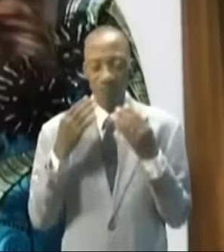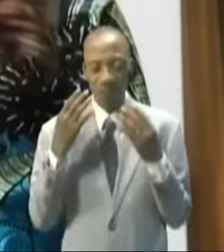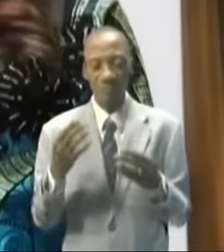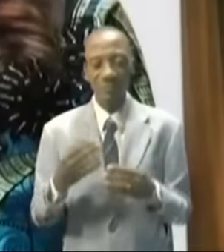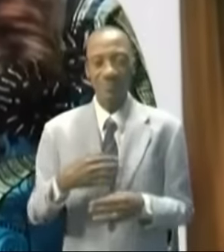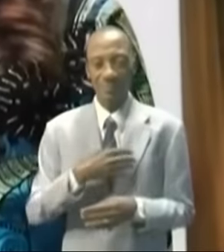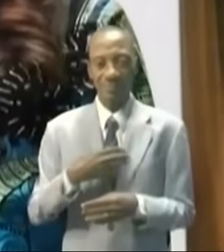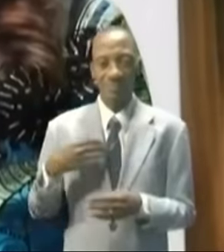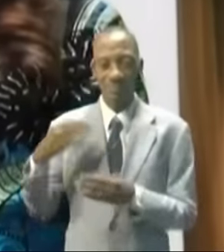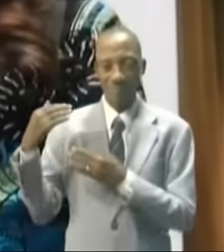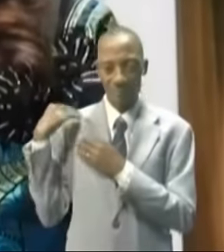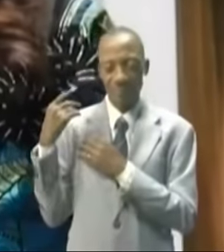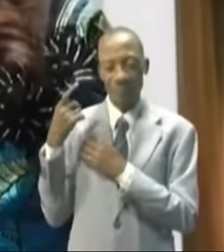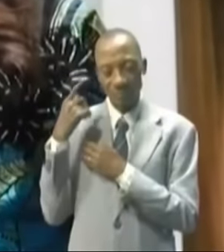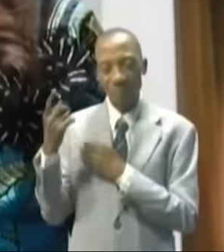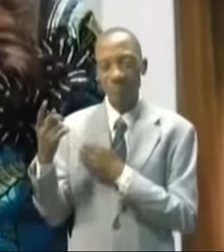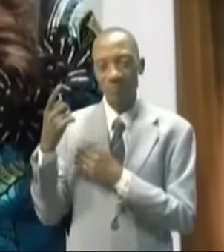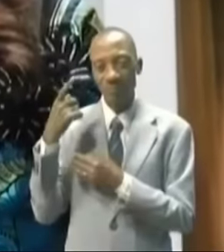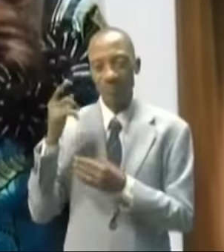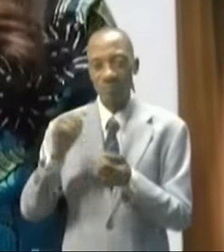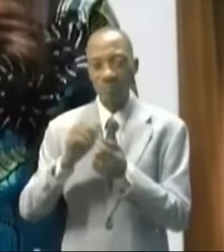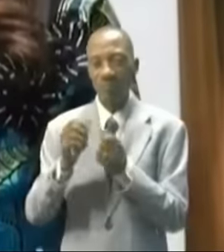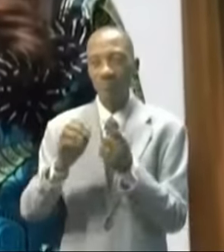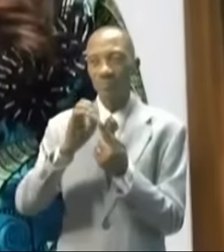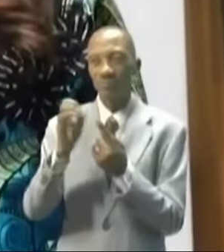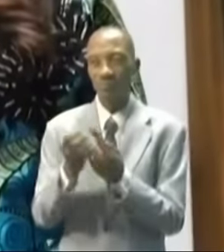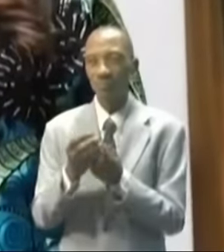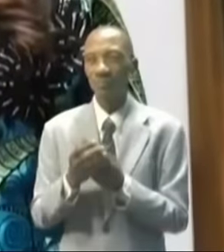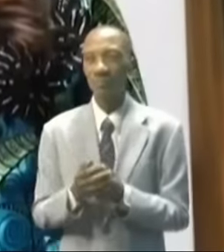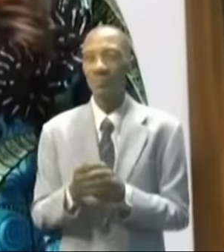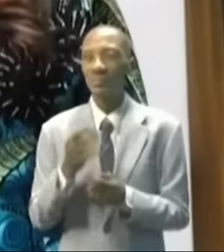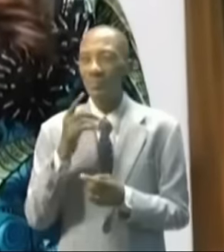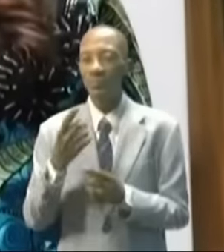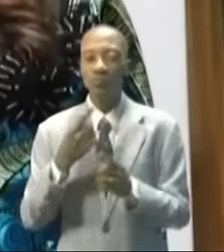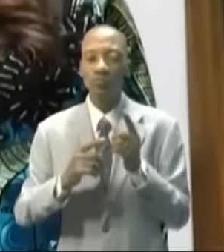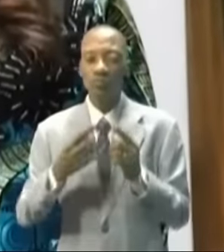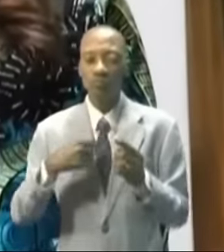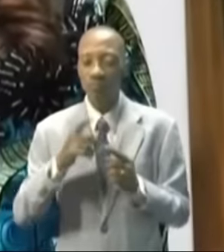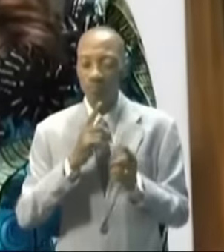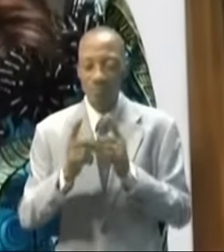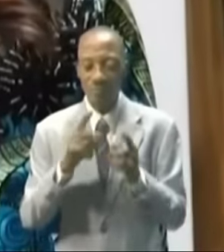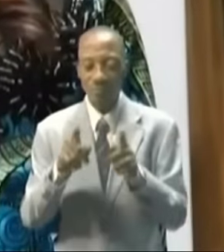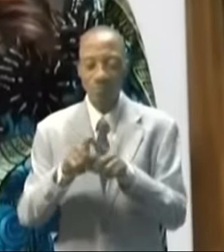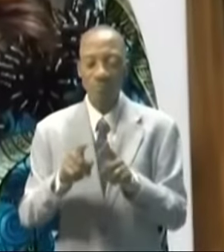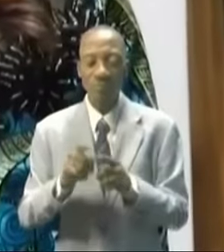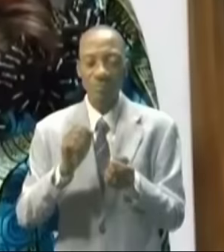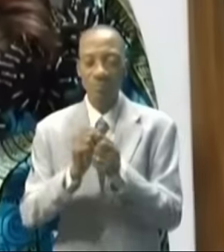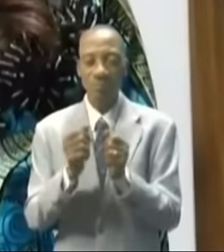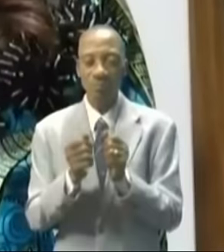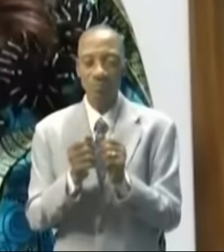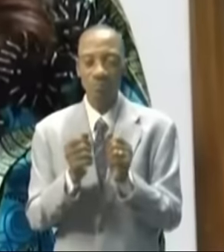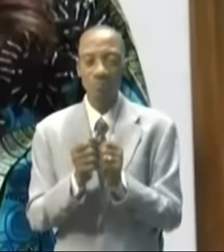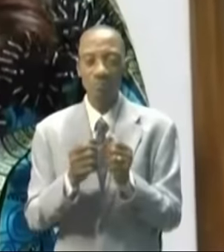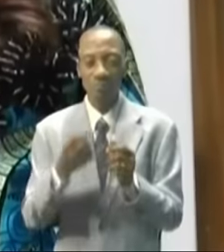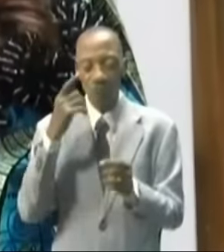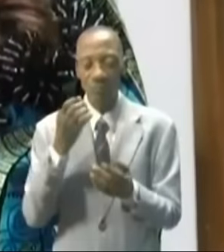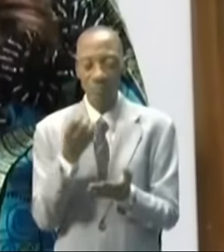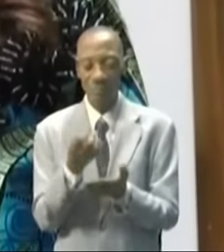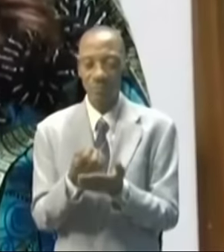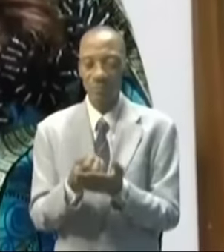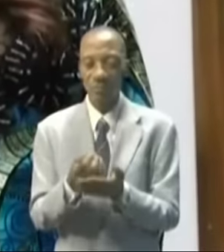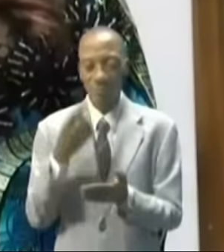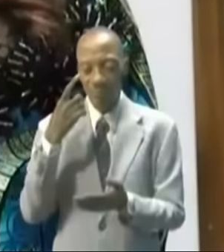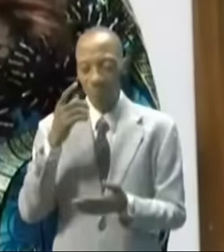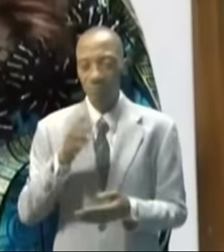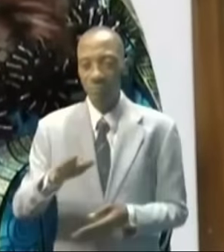qui s'occupera des questions du climat et des questions liées à l'économie du climat. Ce qui est très important pour nous, étant donné que nous avons